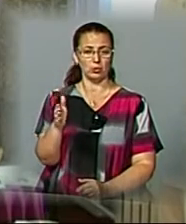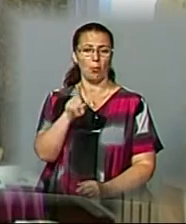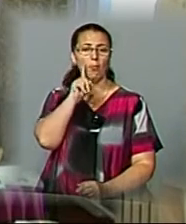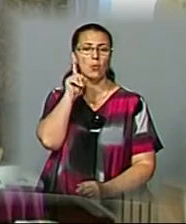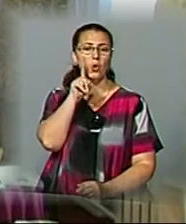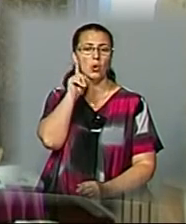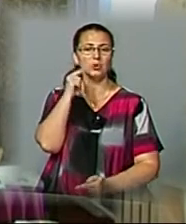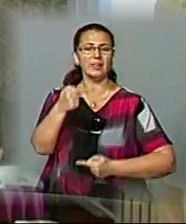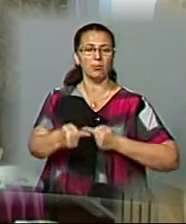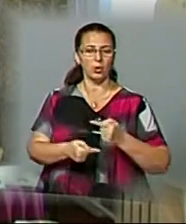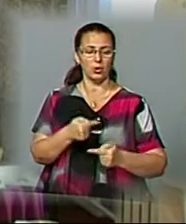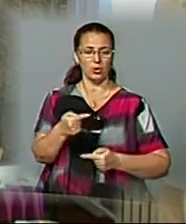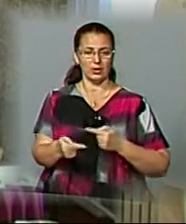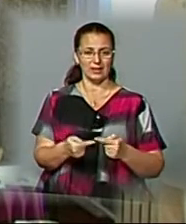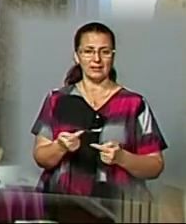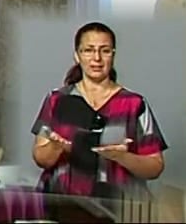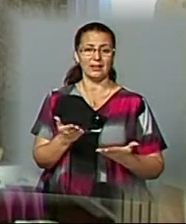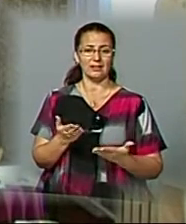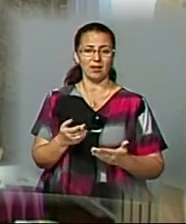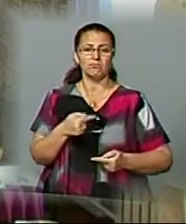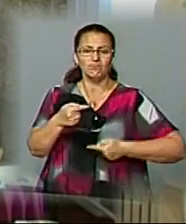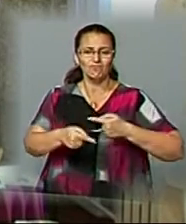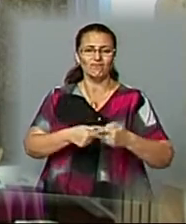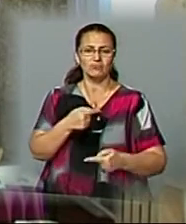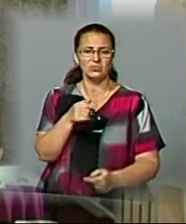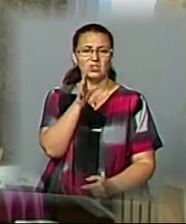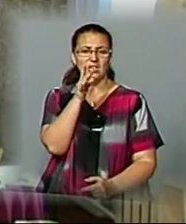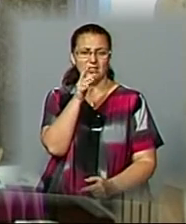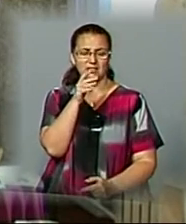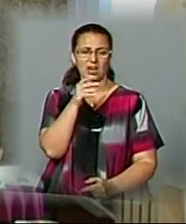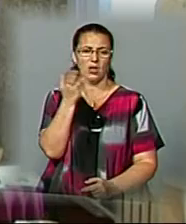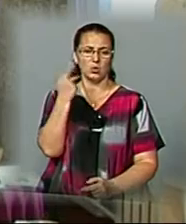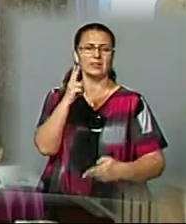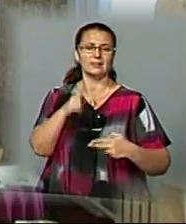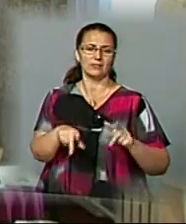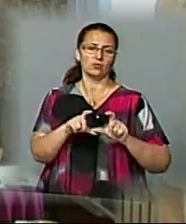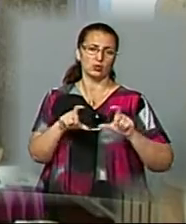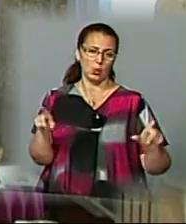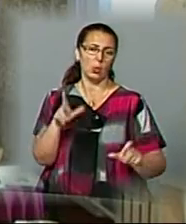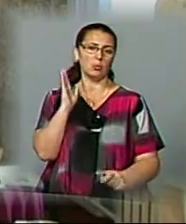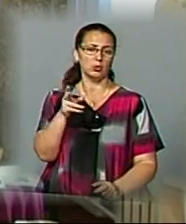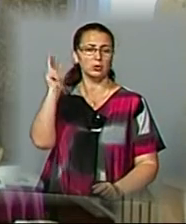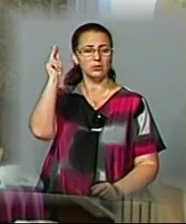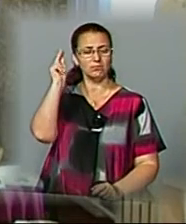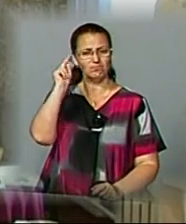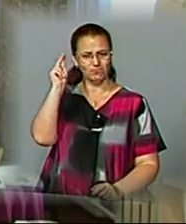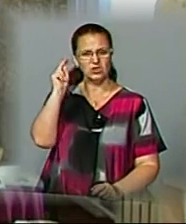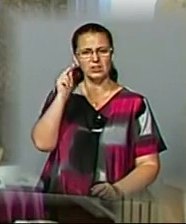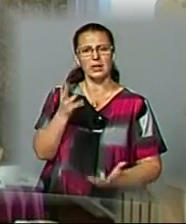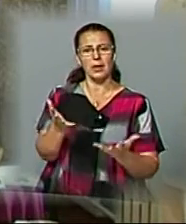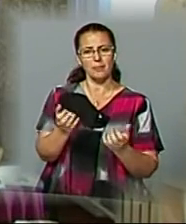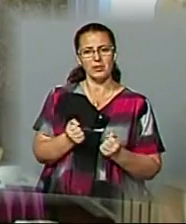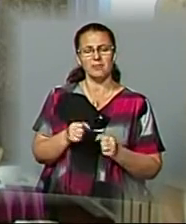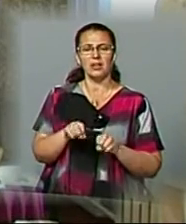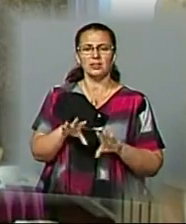молоде покоління, які з часом по закінченню шкіл будуть приймати рішення щодо вступу в